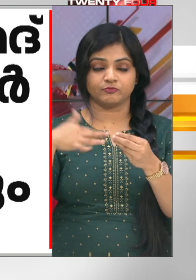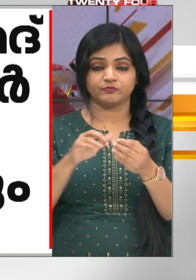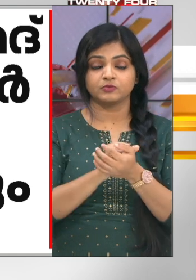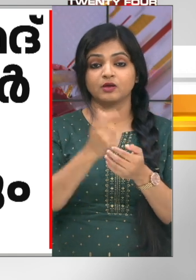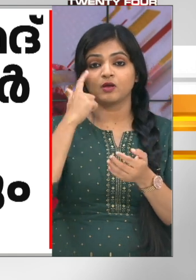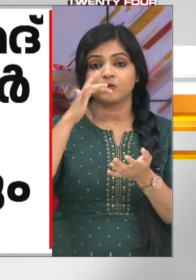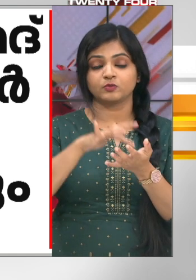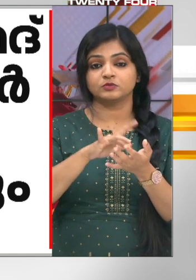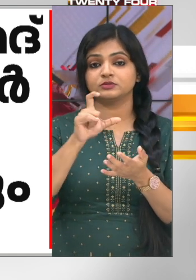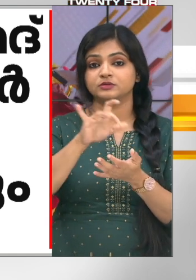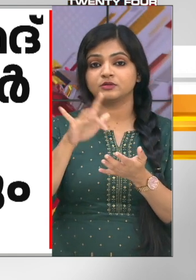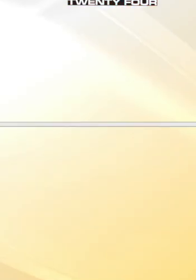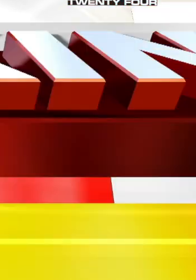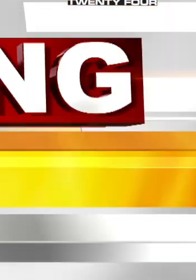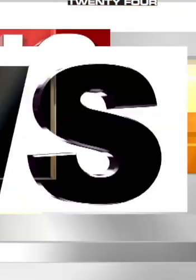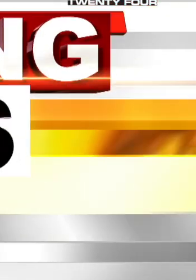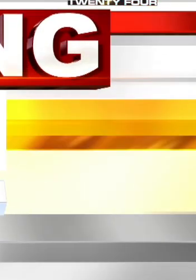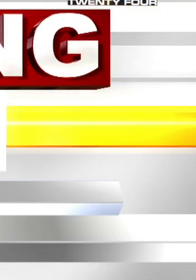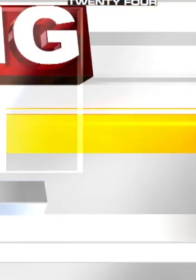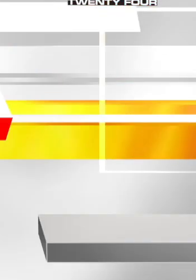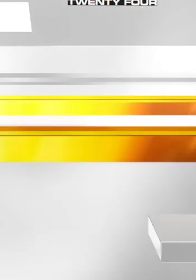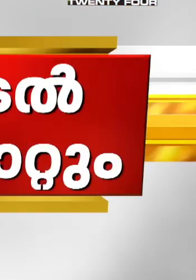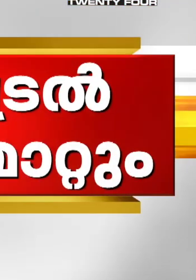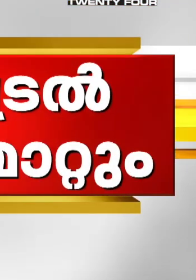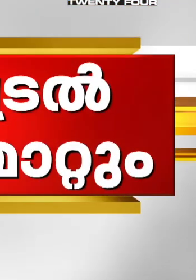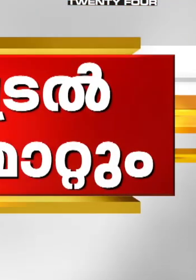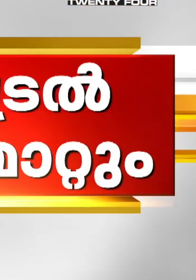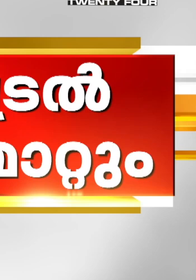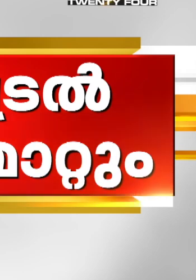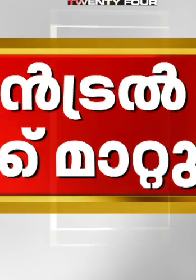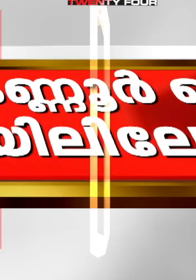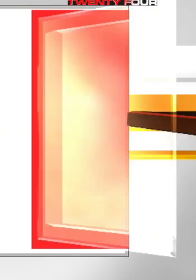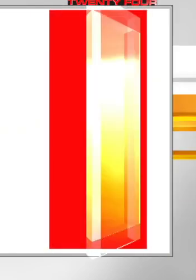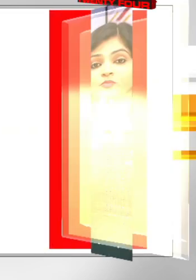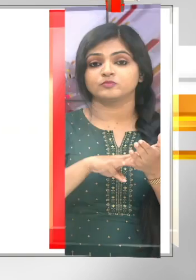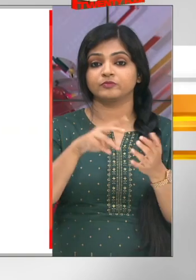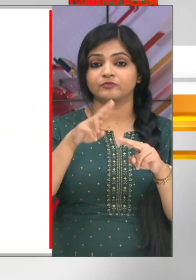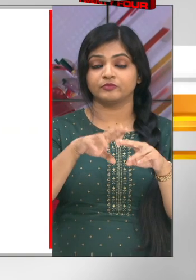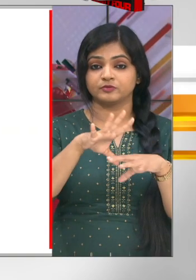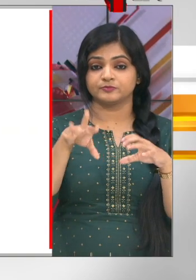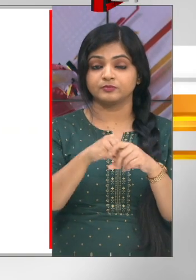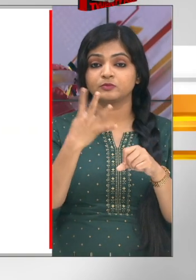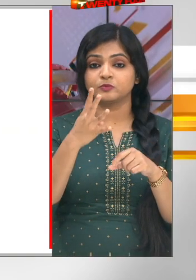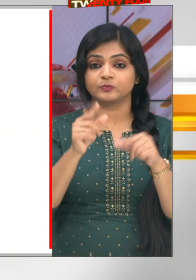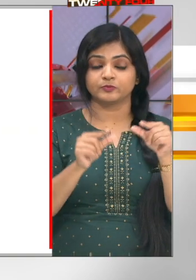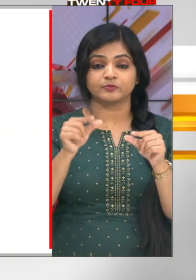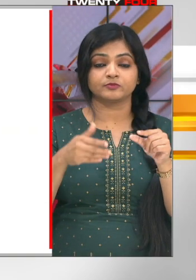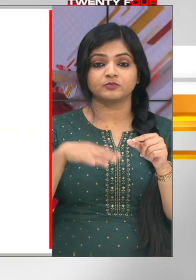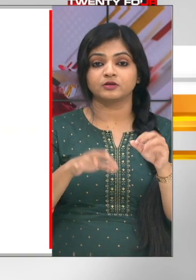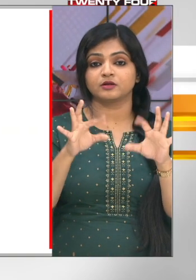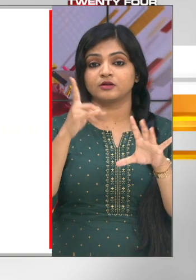ജയിലിലായിരിക്കും മുഹമ്മദ് ഫൈസൽ ഉണ്ടാവുക. മുഹമ്മദ് ഫൈസൽ അടക്കം 4 പേരെയാണ് 10 വർഷത്തേക്ക് ശിക്ഷിച്ചത്